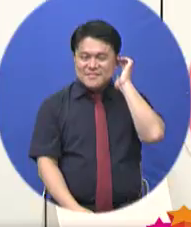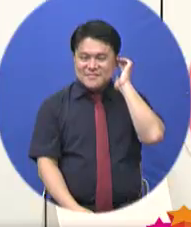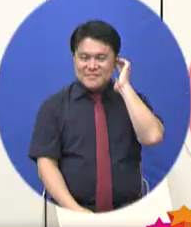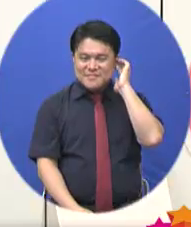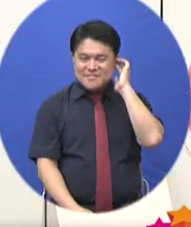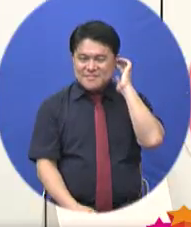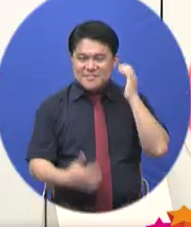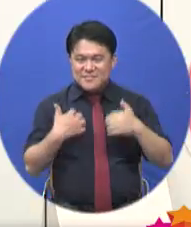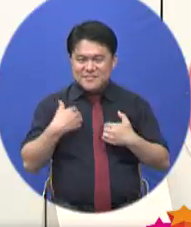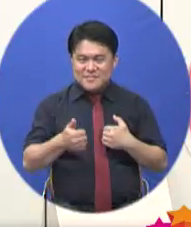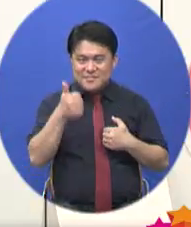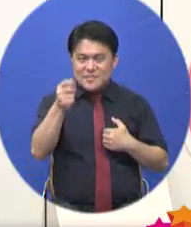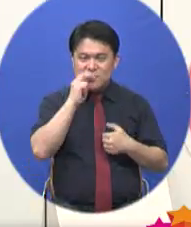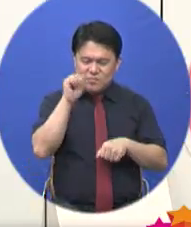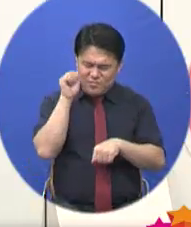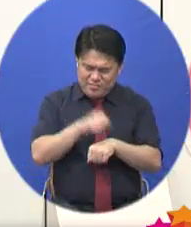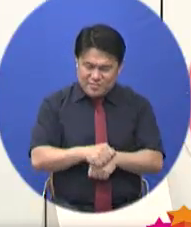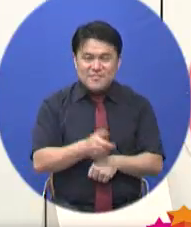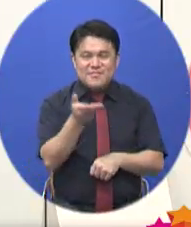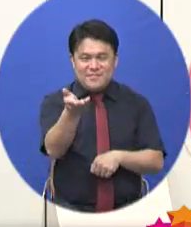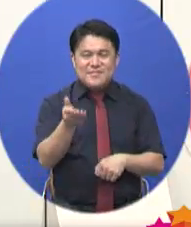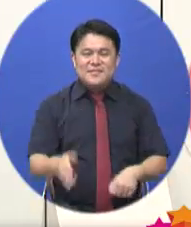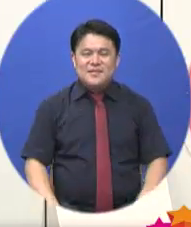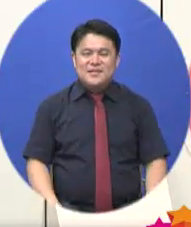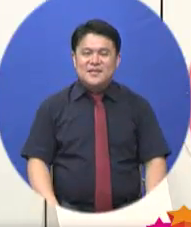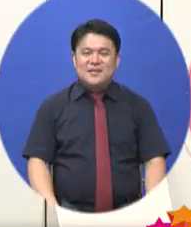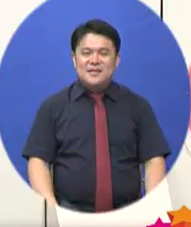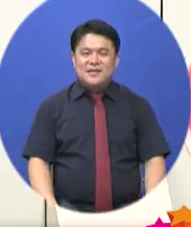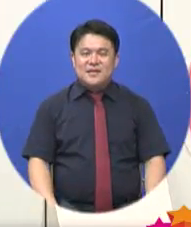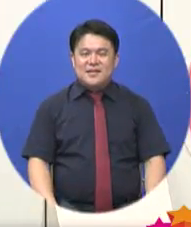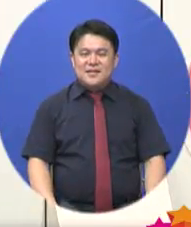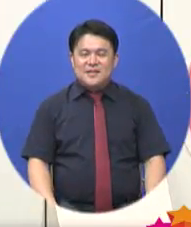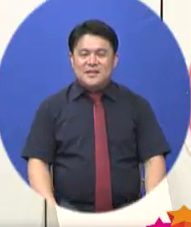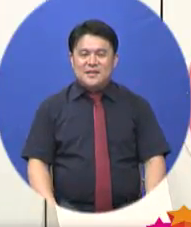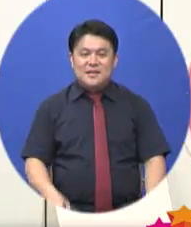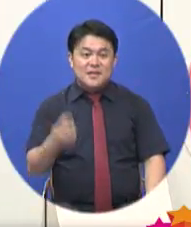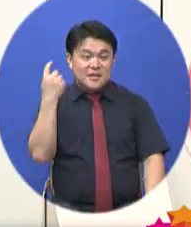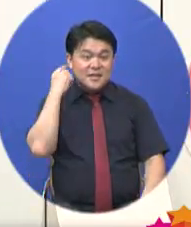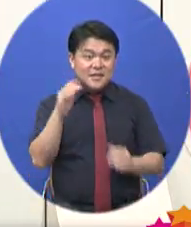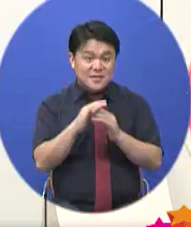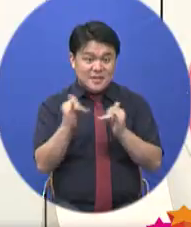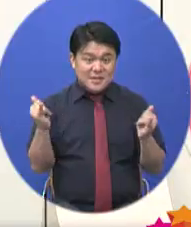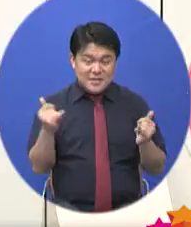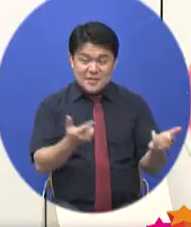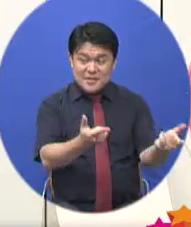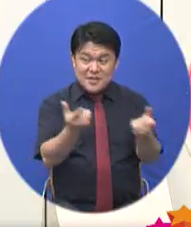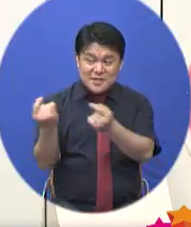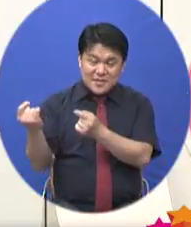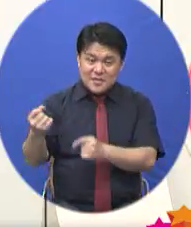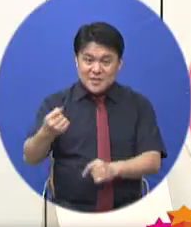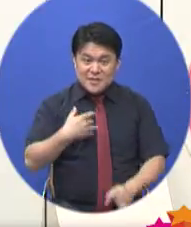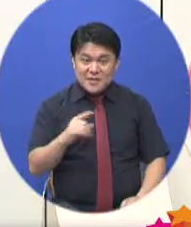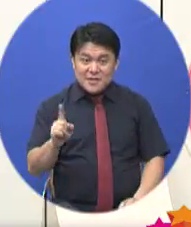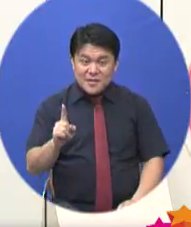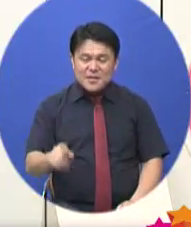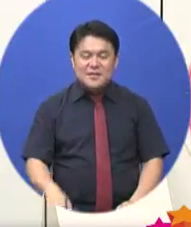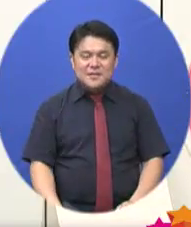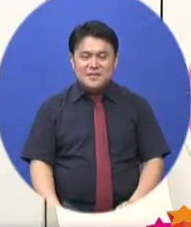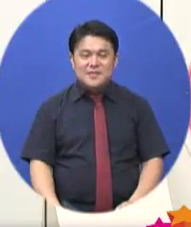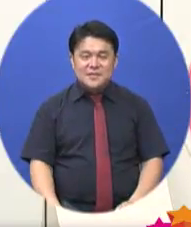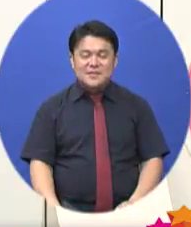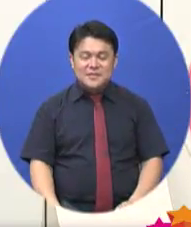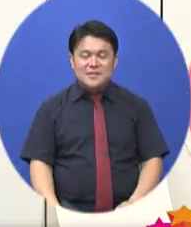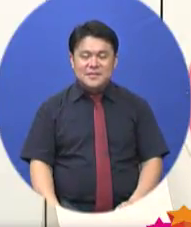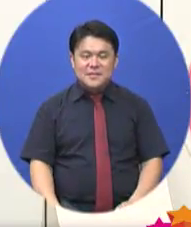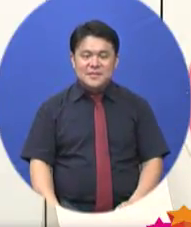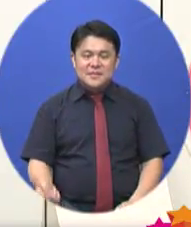그치? 네. 노래 네. 잘 부르시고, 예. 네. 이제 전부 듣는 분이, 제 노래를 듣는 분들이 전부 그런 말씀을